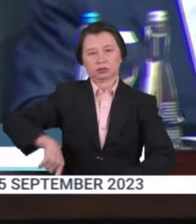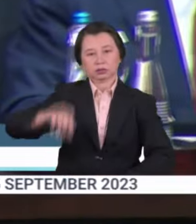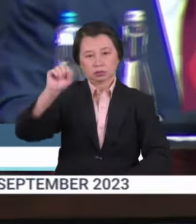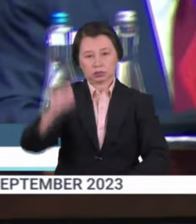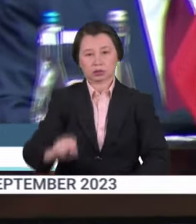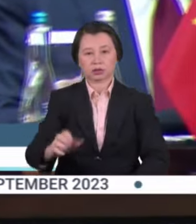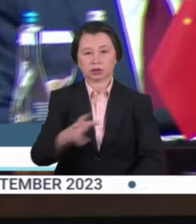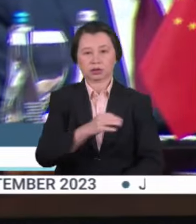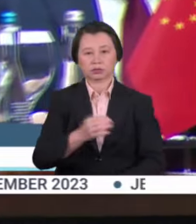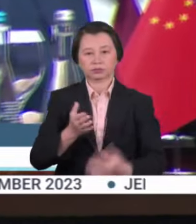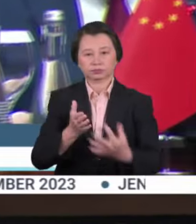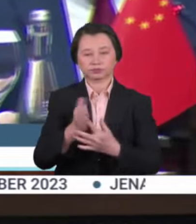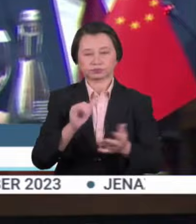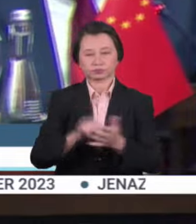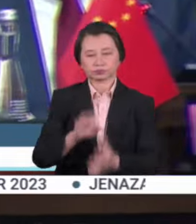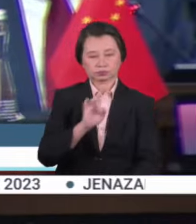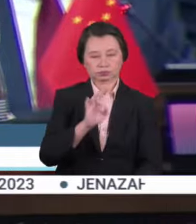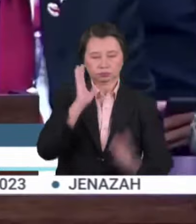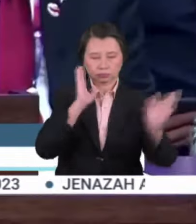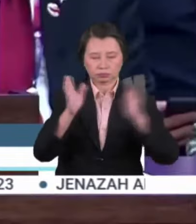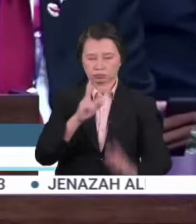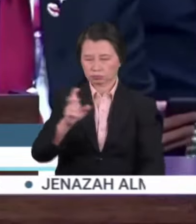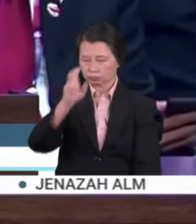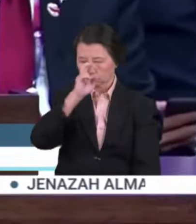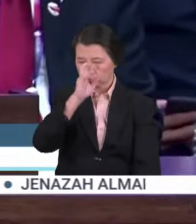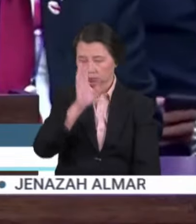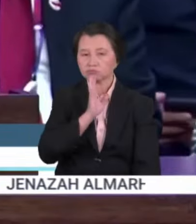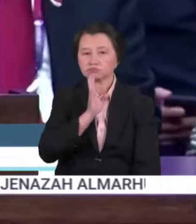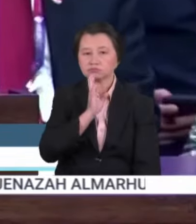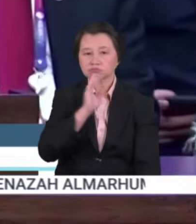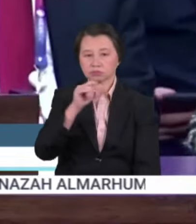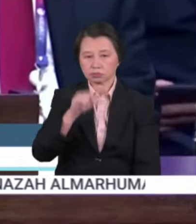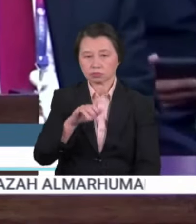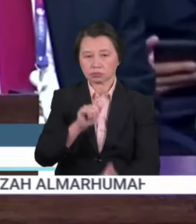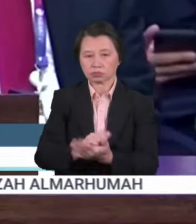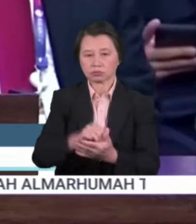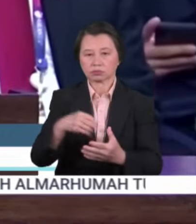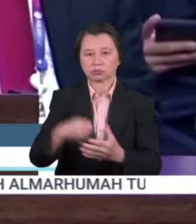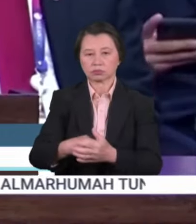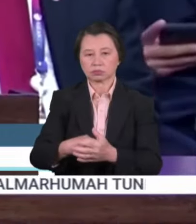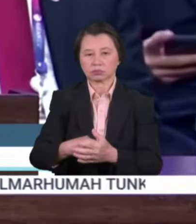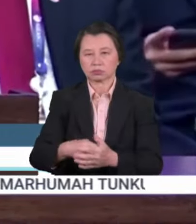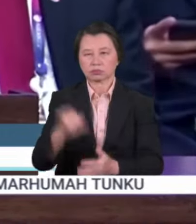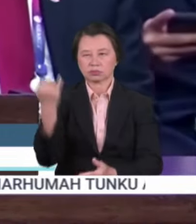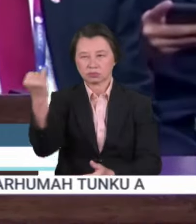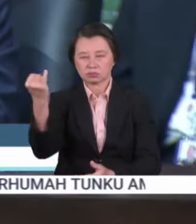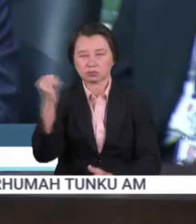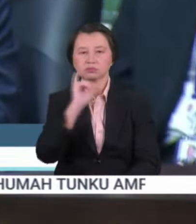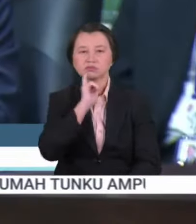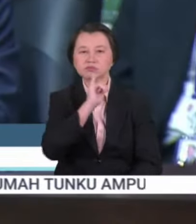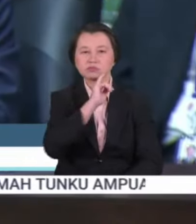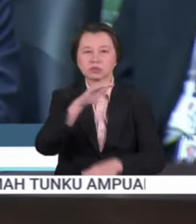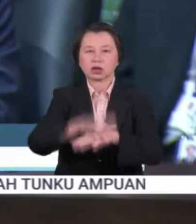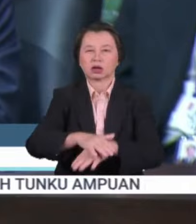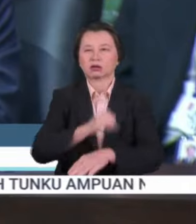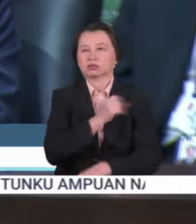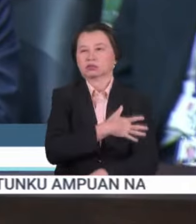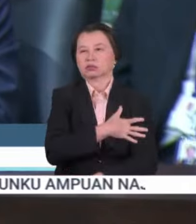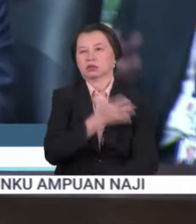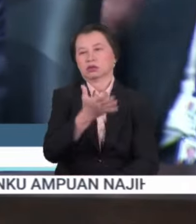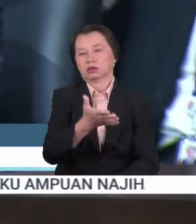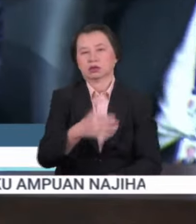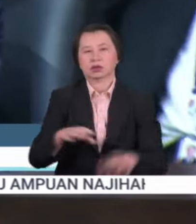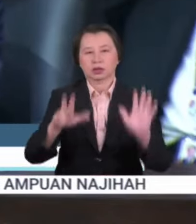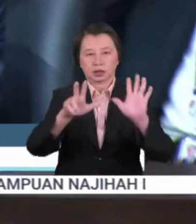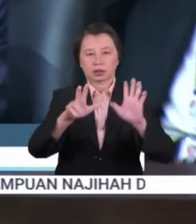Myanmar Malaysia menjadi satu-satunya negara yang tegas menyatakan penidisan penerusan rejim Israel ke atas Palestin sebanyak lapan